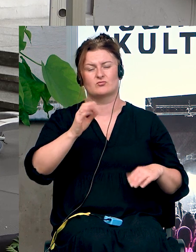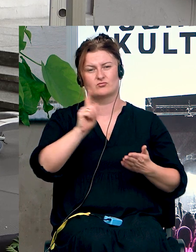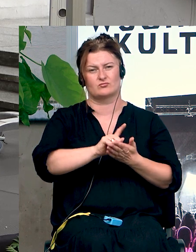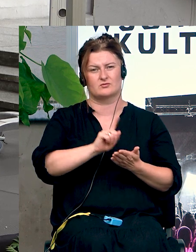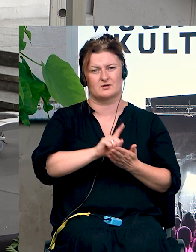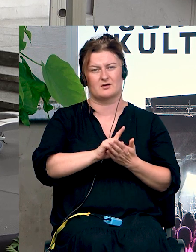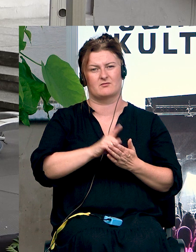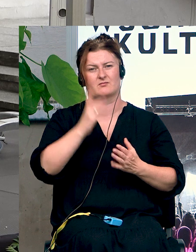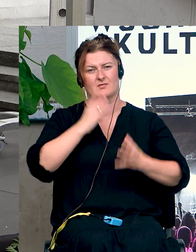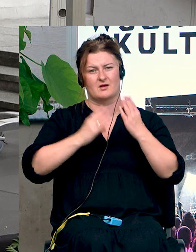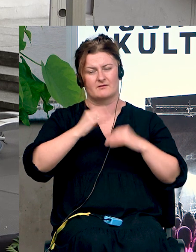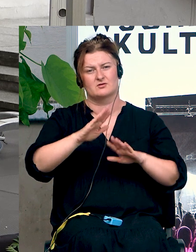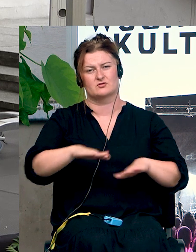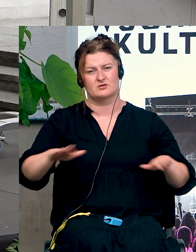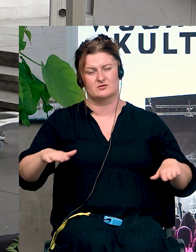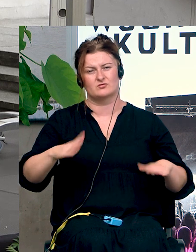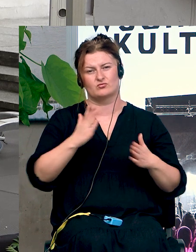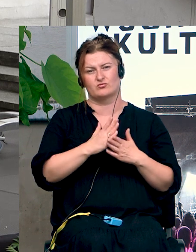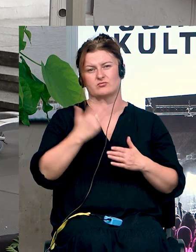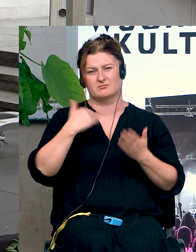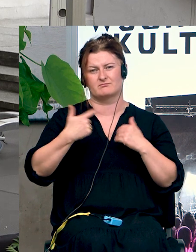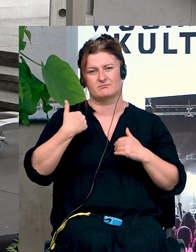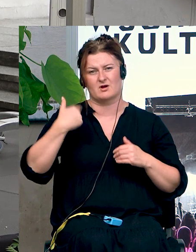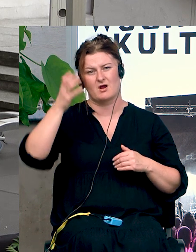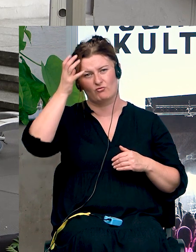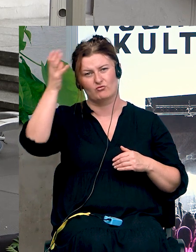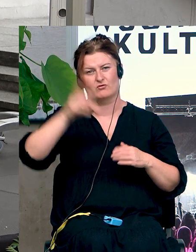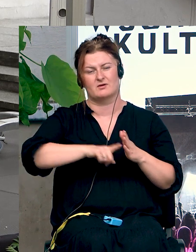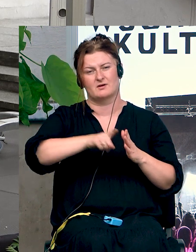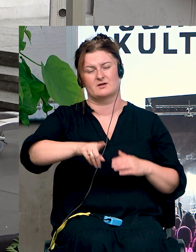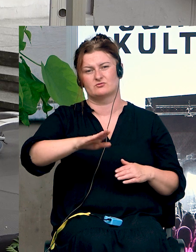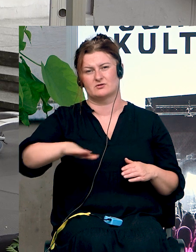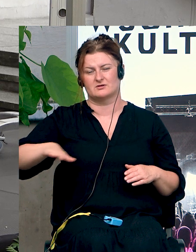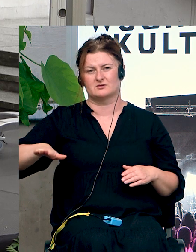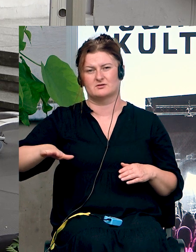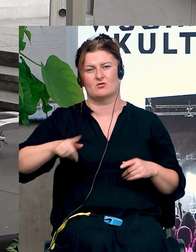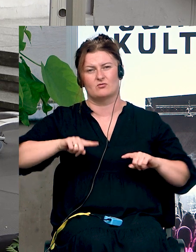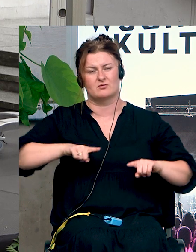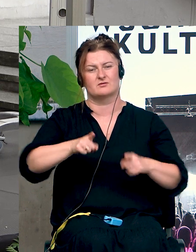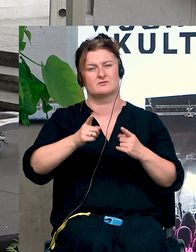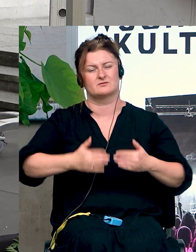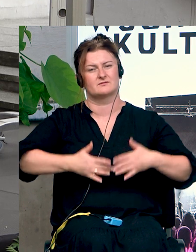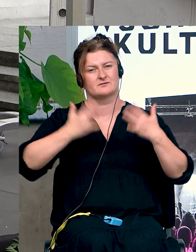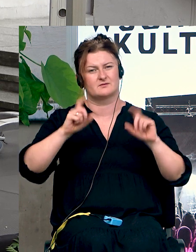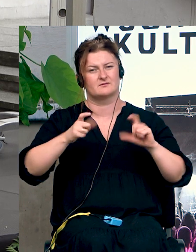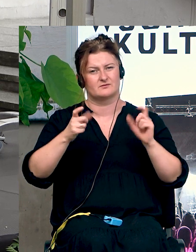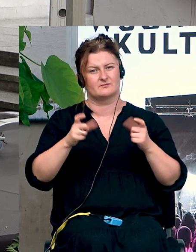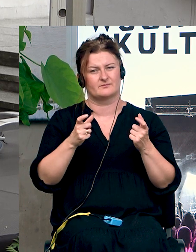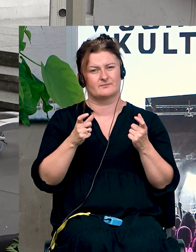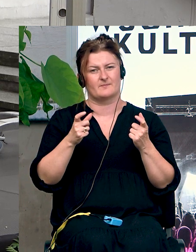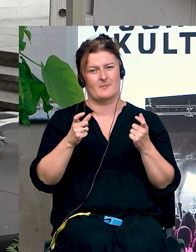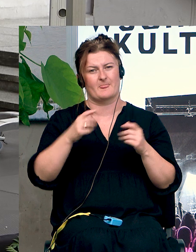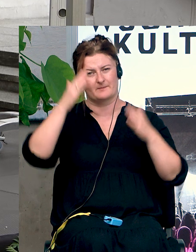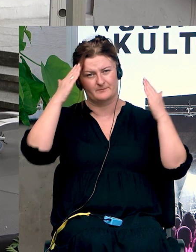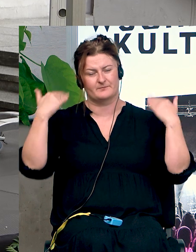дитячою авторкою також. І, зокрема, багато заходів проводила в лікарнях для дітей. Я стикнулася з тим, що є